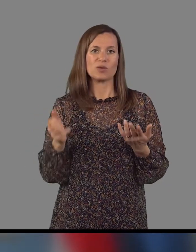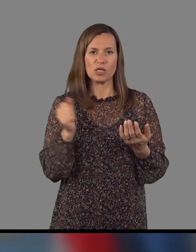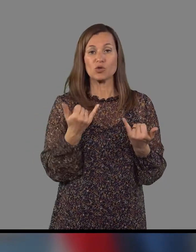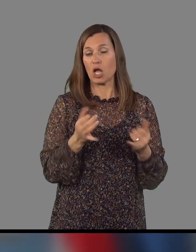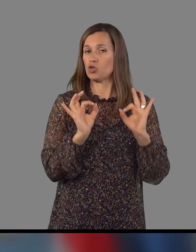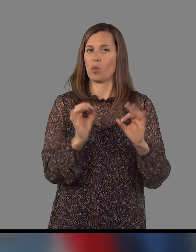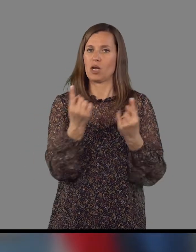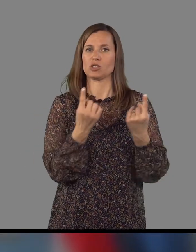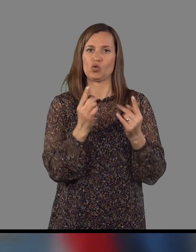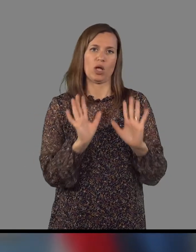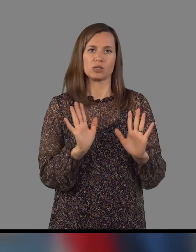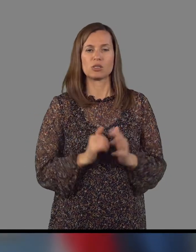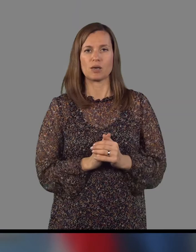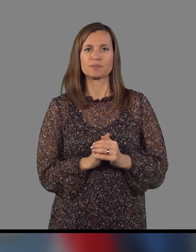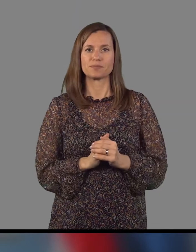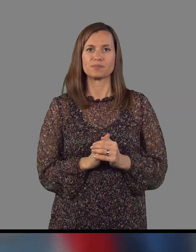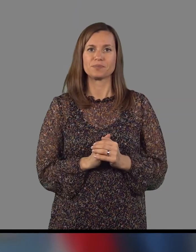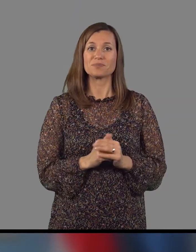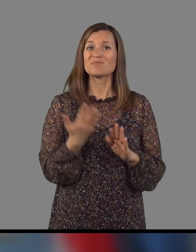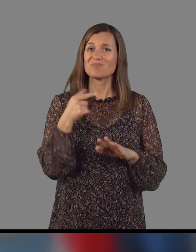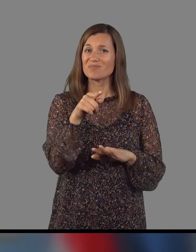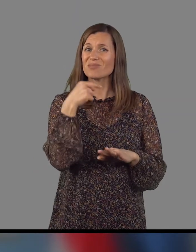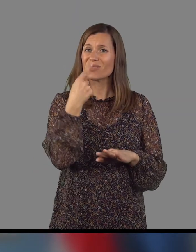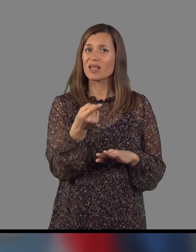kar v ugodni situaciji.